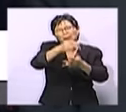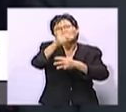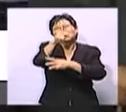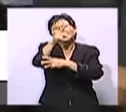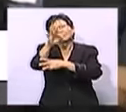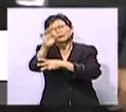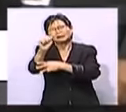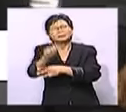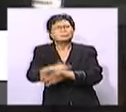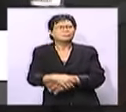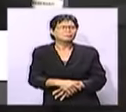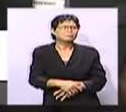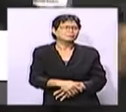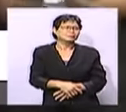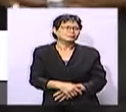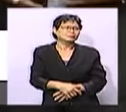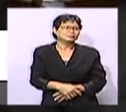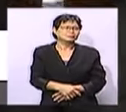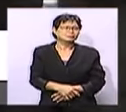KFA.